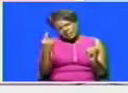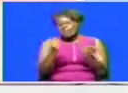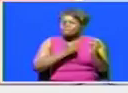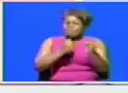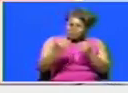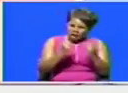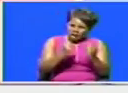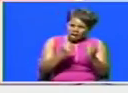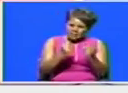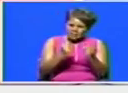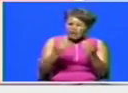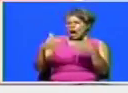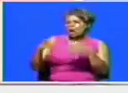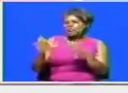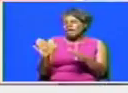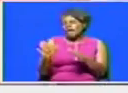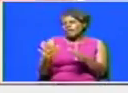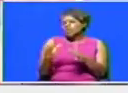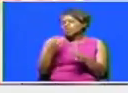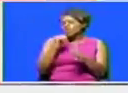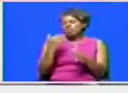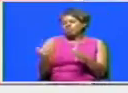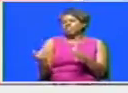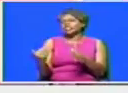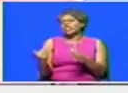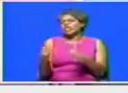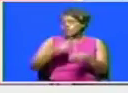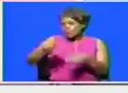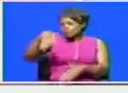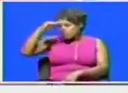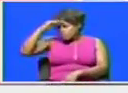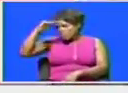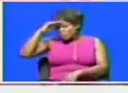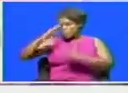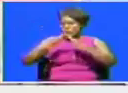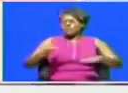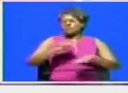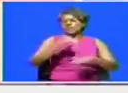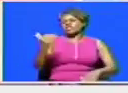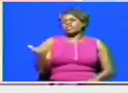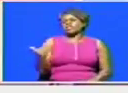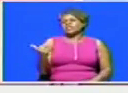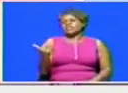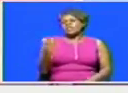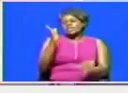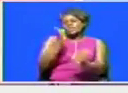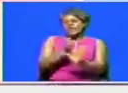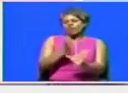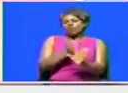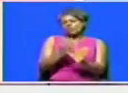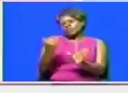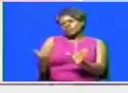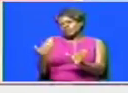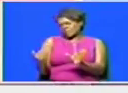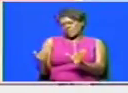wenzako kule nje. Usipigane na mke wako, usipigane na watoto. Manake ukiwa mlevi kwa nyumba pia mm-hmm. ina affect watoto. Unapata watoto saikolojia yao wanasema babangu ni